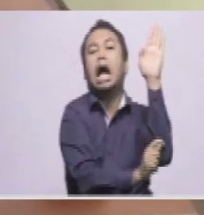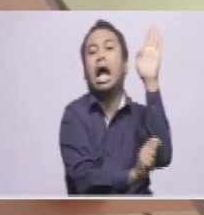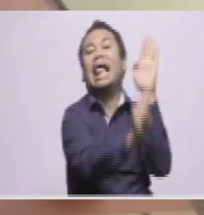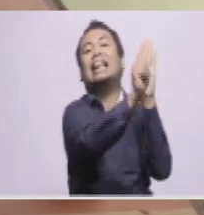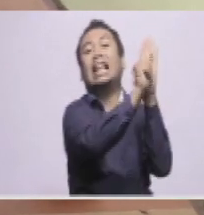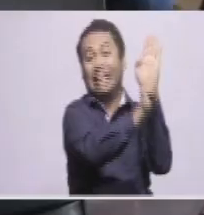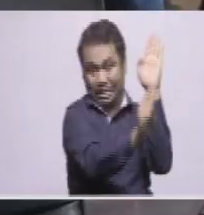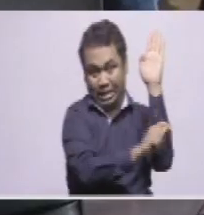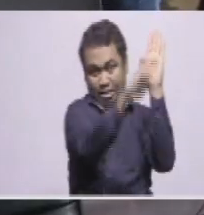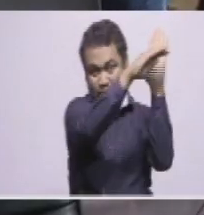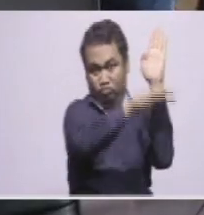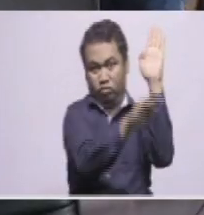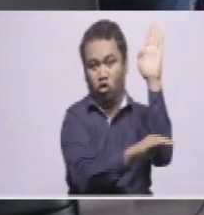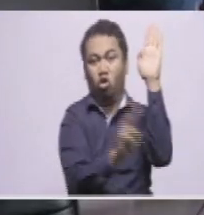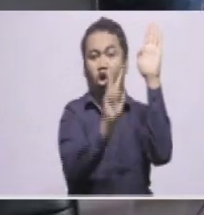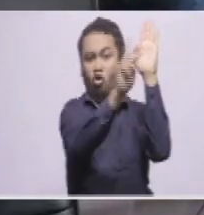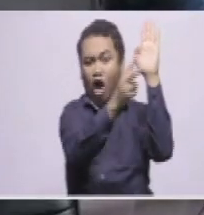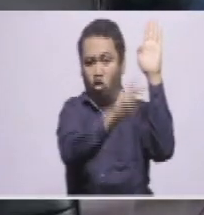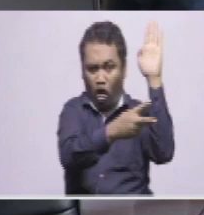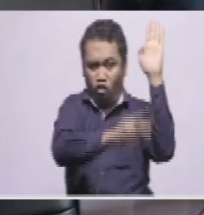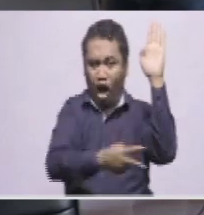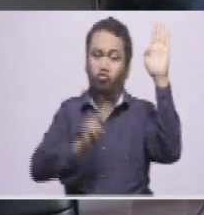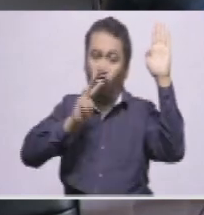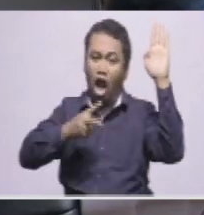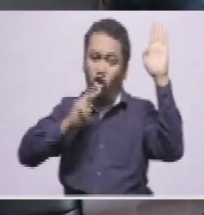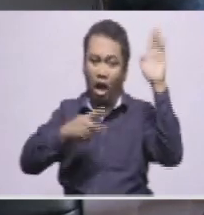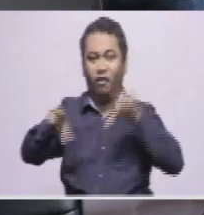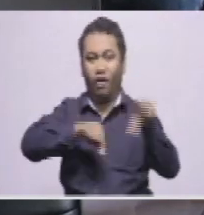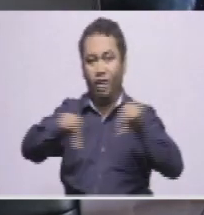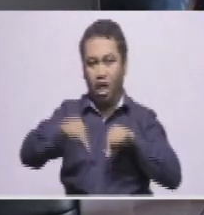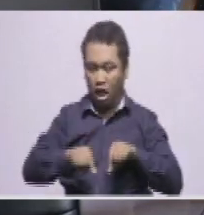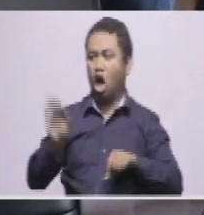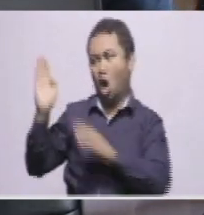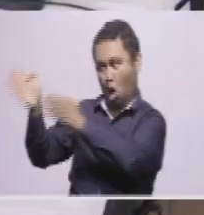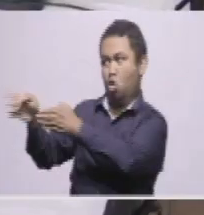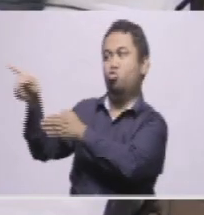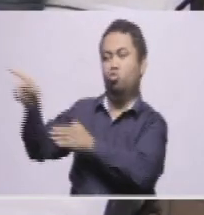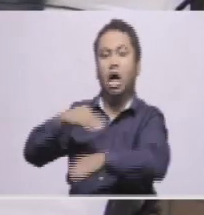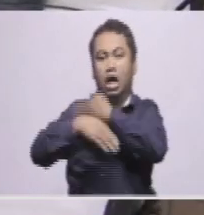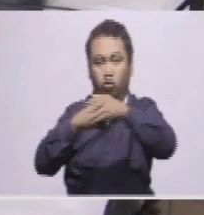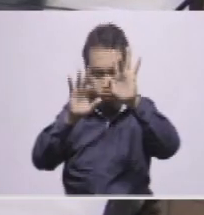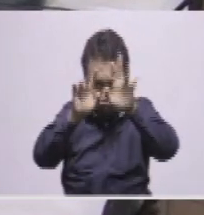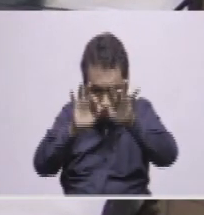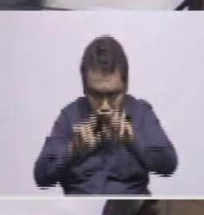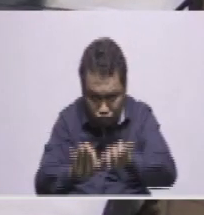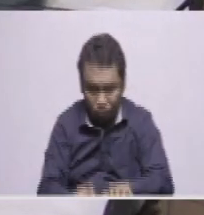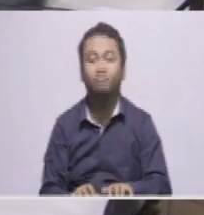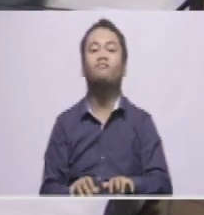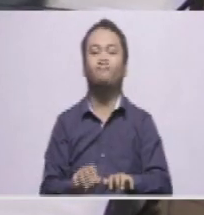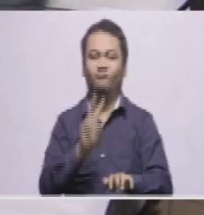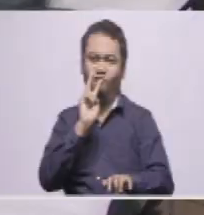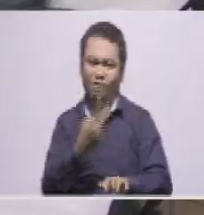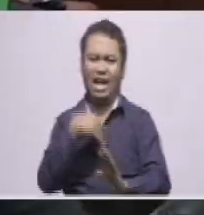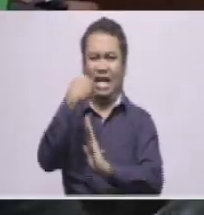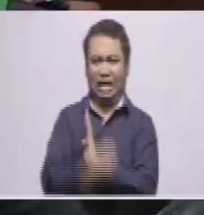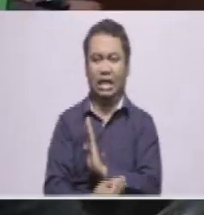tsidihan'ny filohan'ny seni sy ireo mpiara-mombonantoka iraisam-pirenena ity ato no kirakiraina ny fitanana antsoratra rehetra tevy lehibe